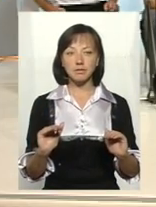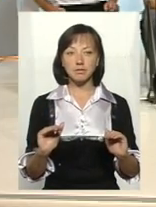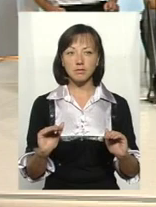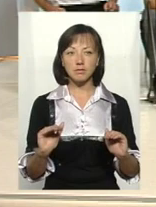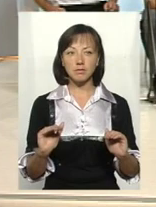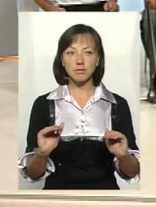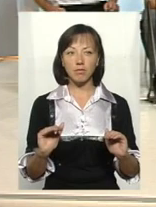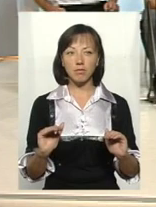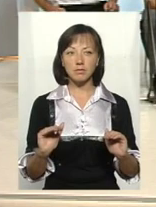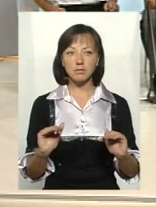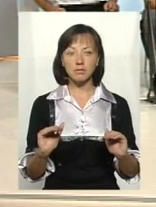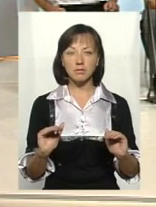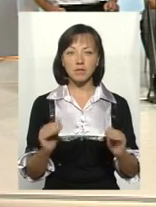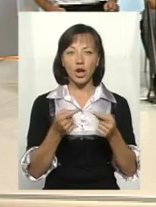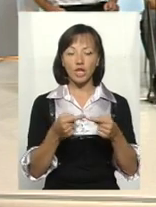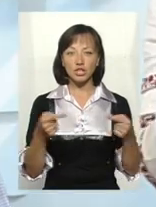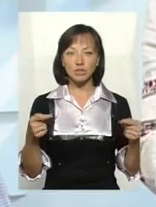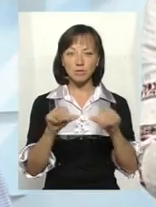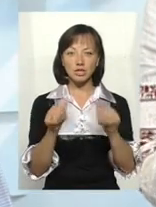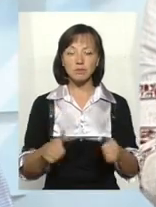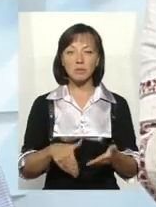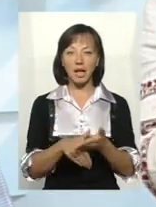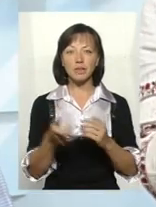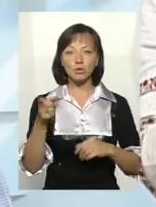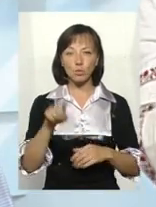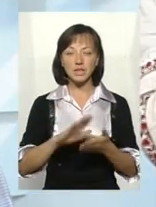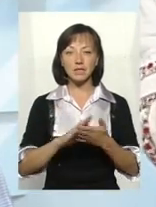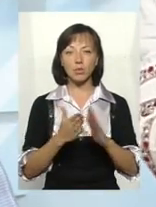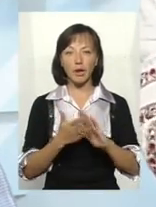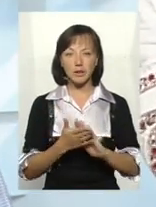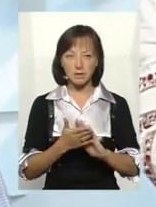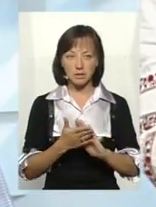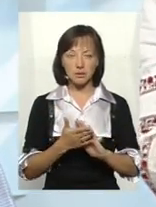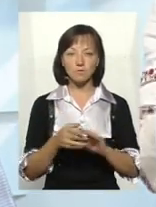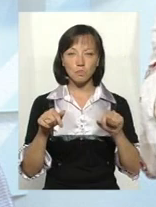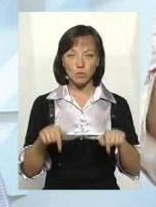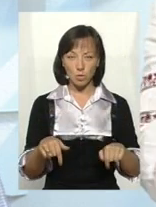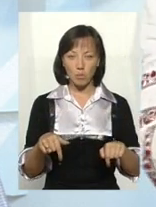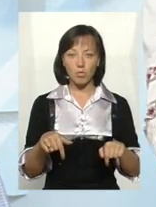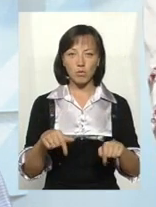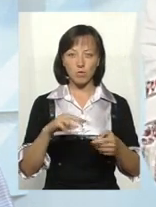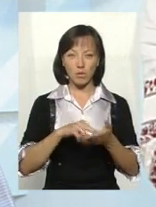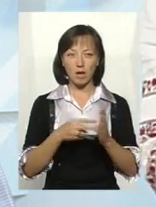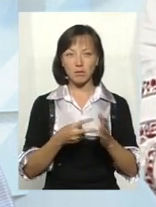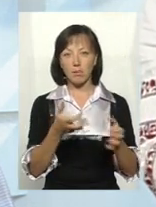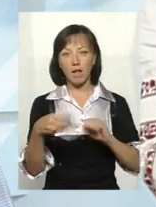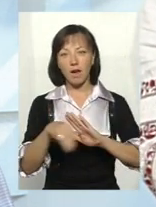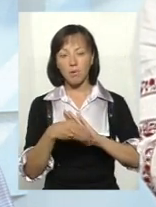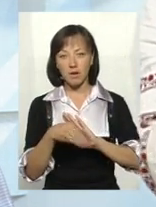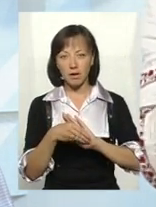бездіяли, чи якимось іншим чином сприяли тому, щоб ситуація в цьому контексті, чи вони брали